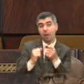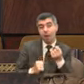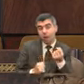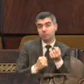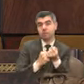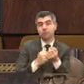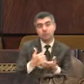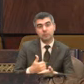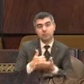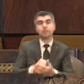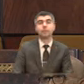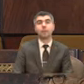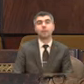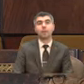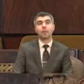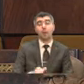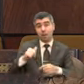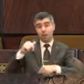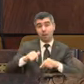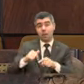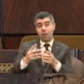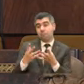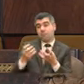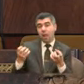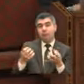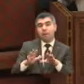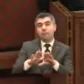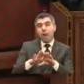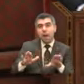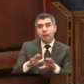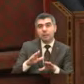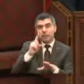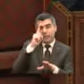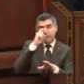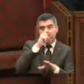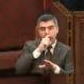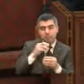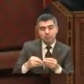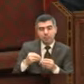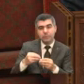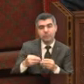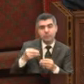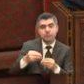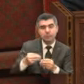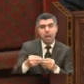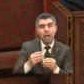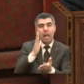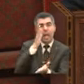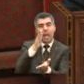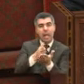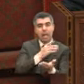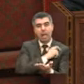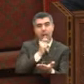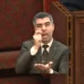القانون 781. الا ان مالكي هذه الاراضي يعانون من تعقيد المساطر وطول المده المتمثله في الاحكام والقرارات التمهيديه